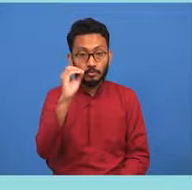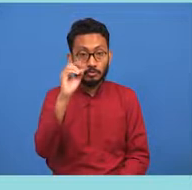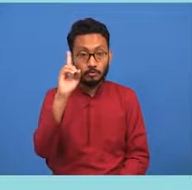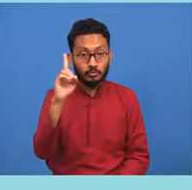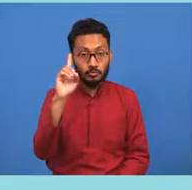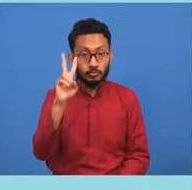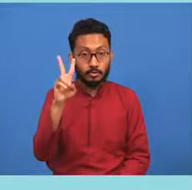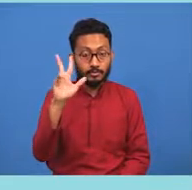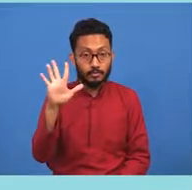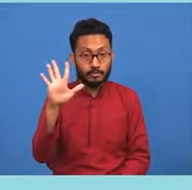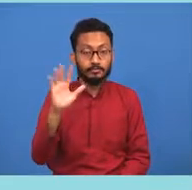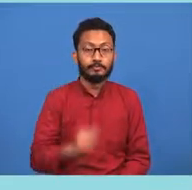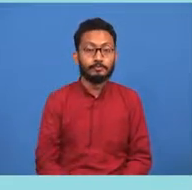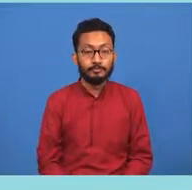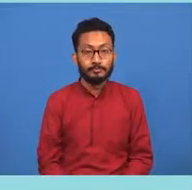0.0125 mol.